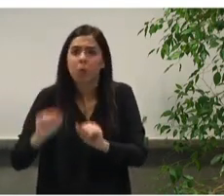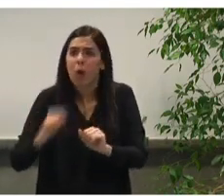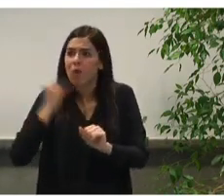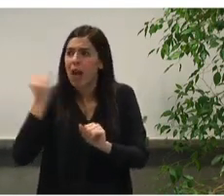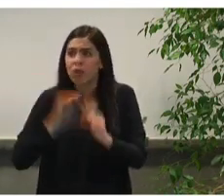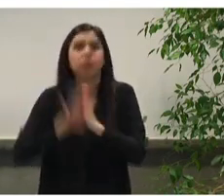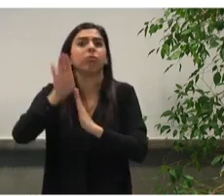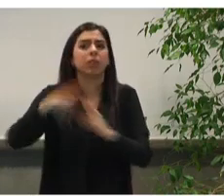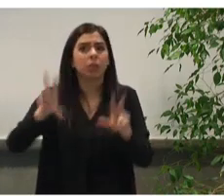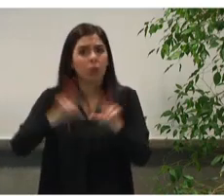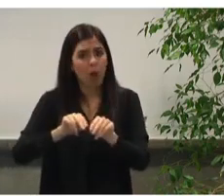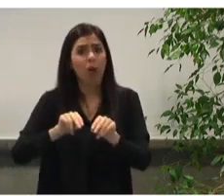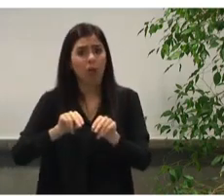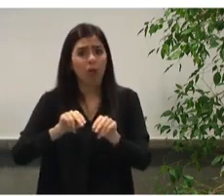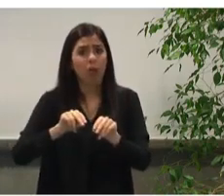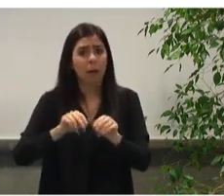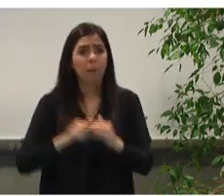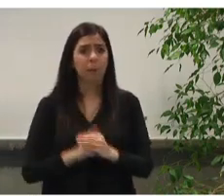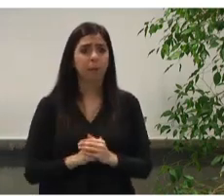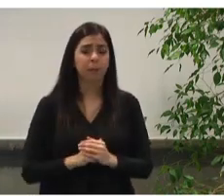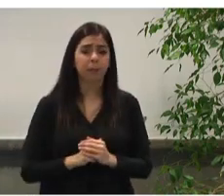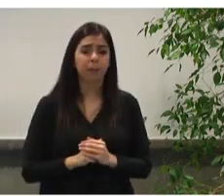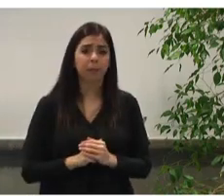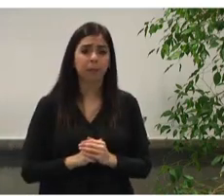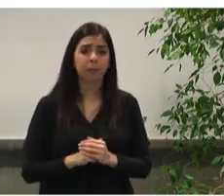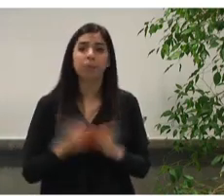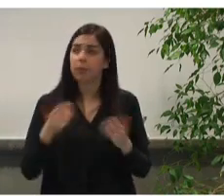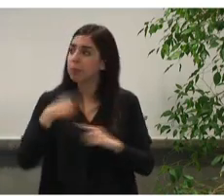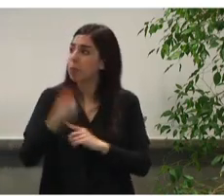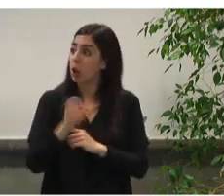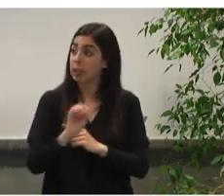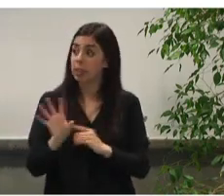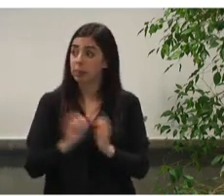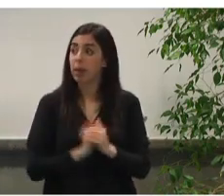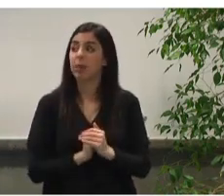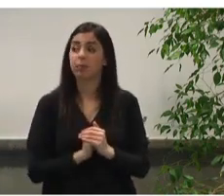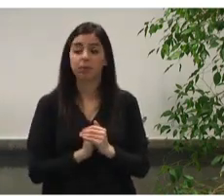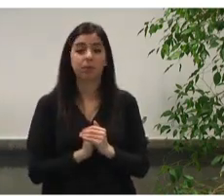per tornare sopra soglia. E se vai alla prossima slide,